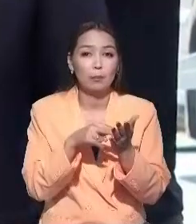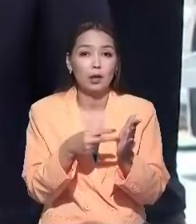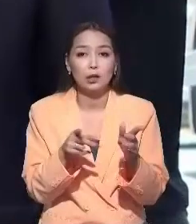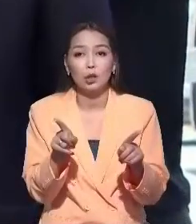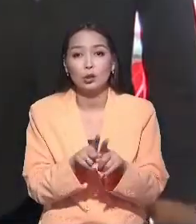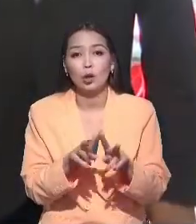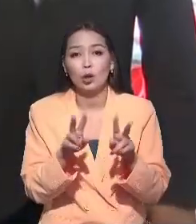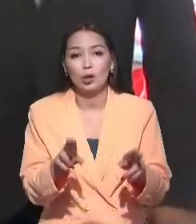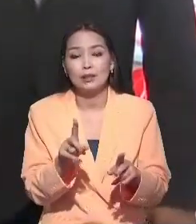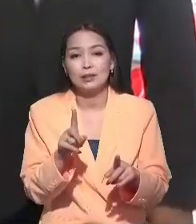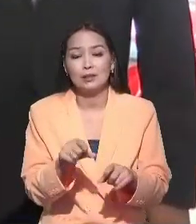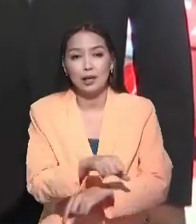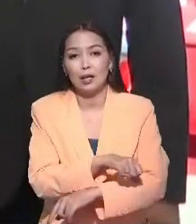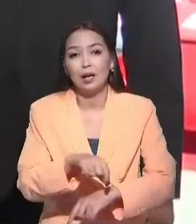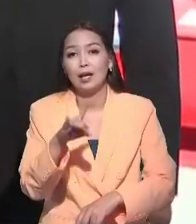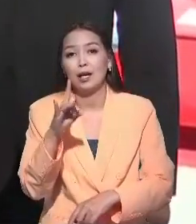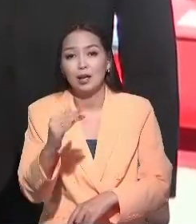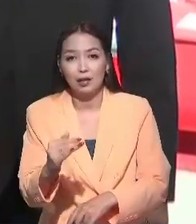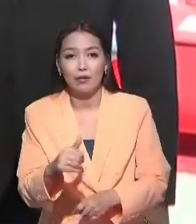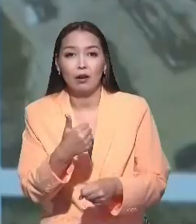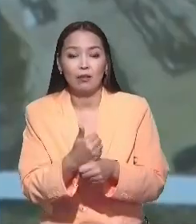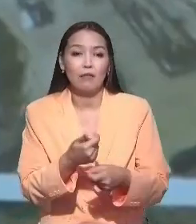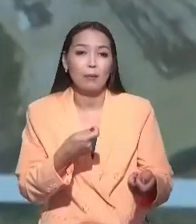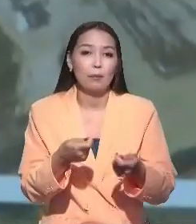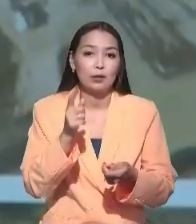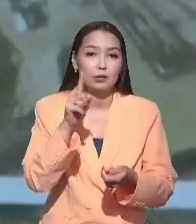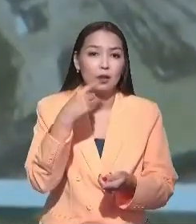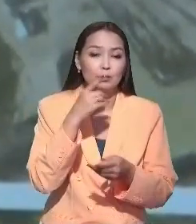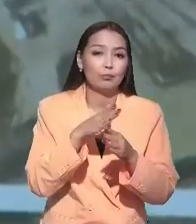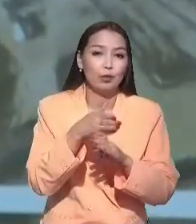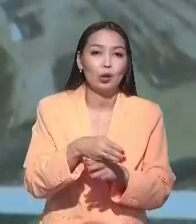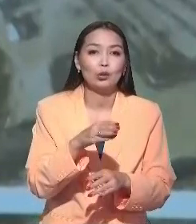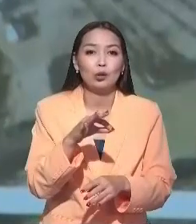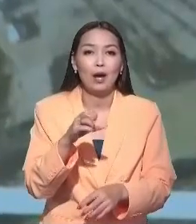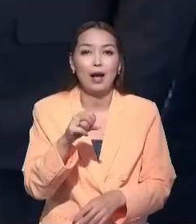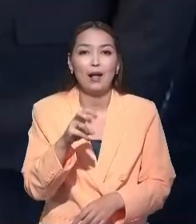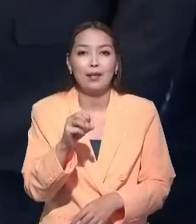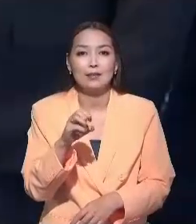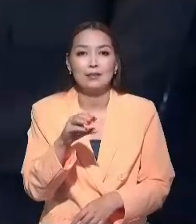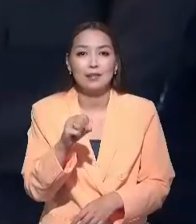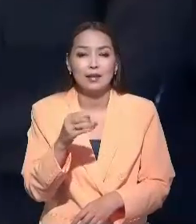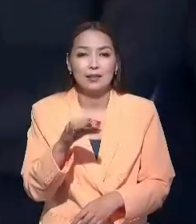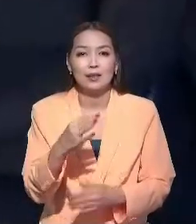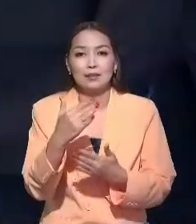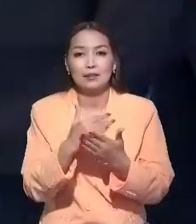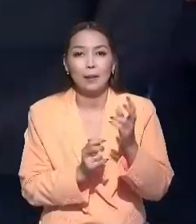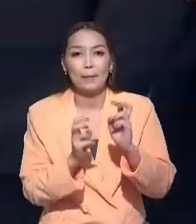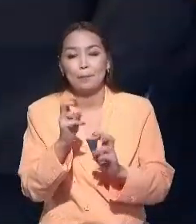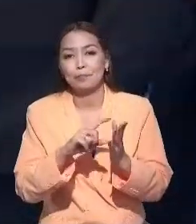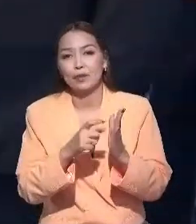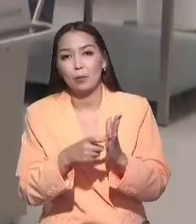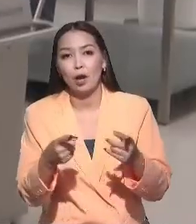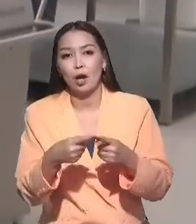проект подобного рода за пределами Российской Федерации. Глава правительства также посетил ТО «Ала Эстейт». Данные производственные